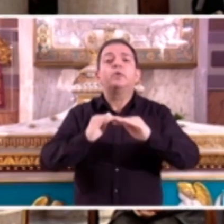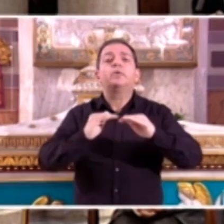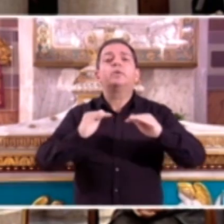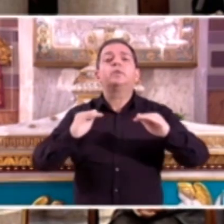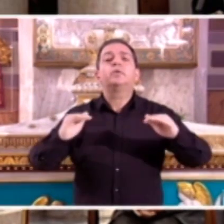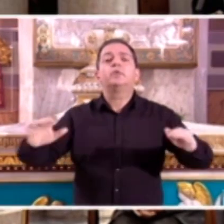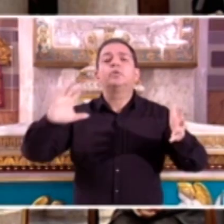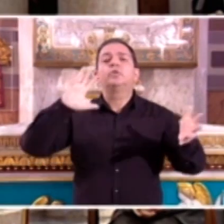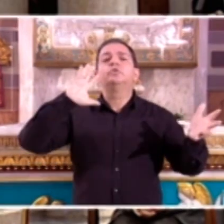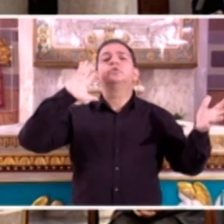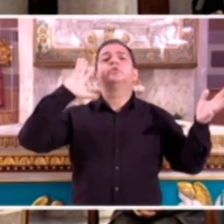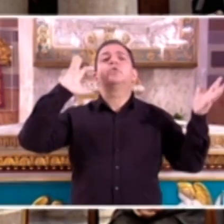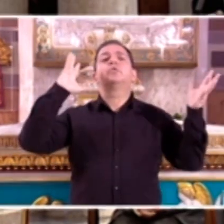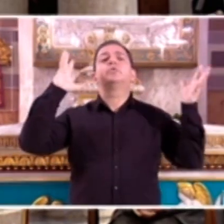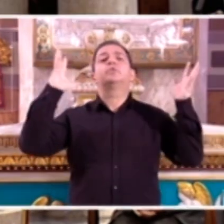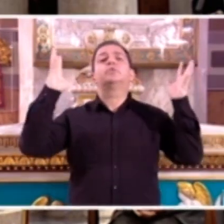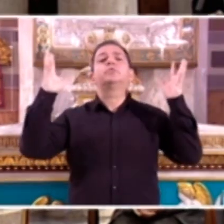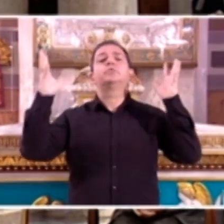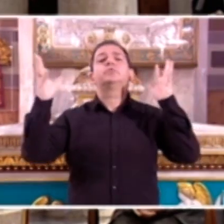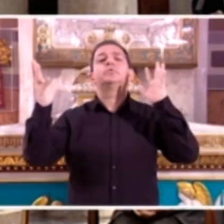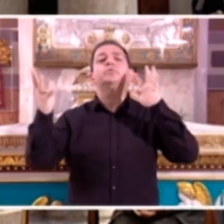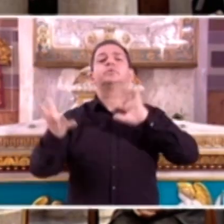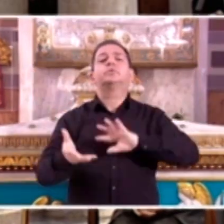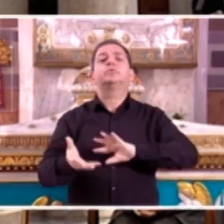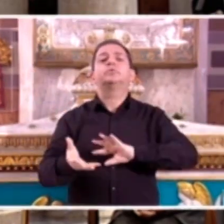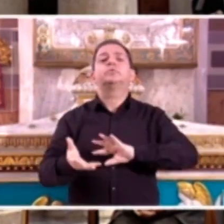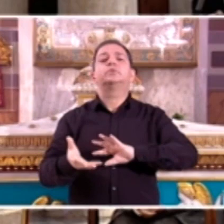κόσμο παρά του Κυρίου